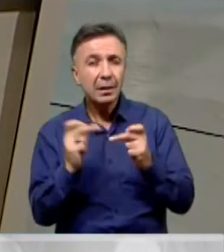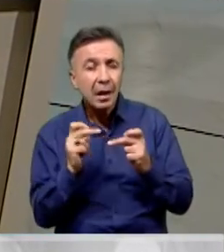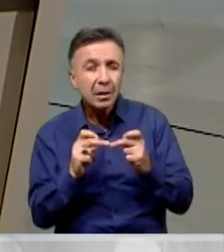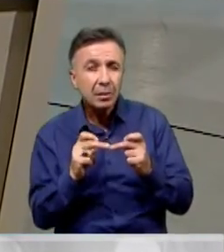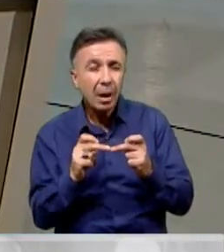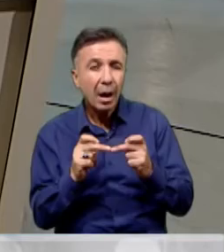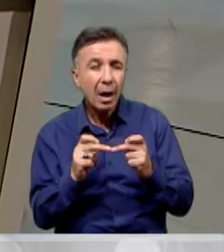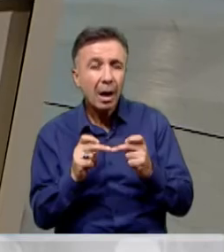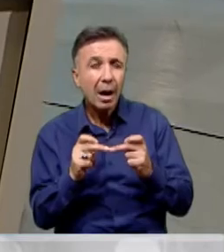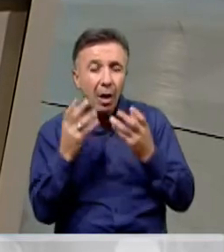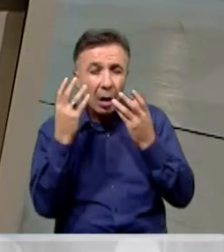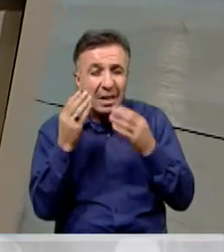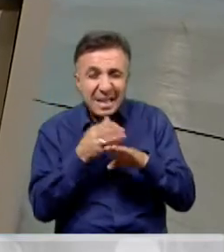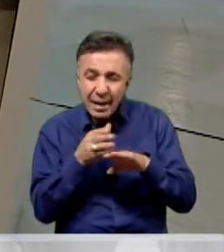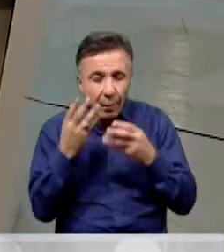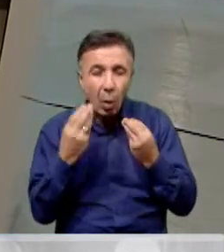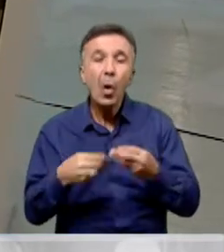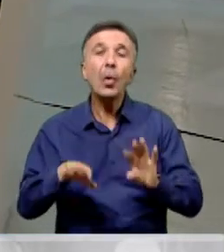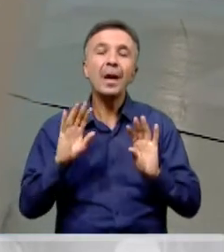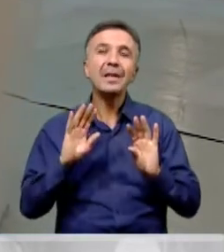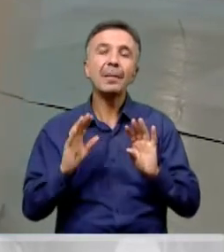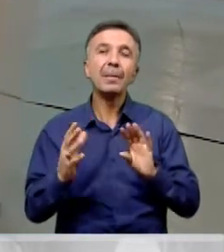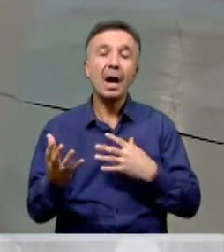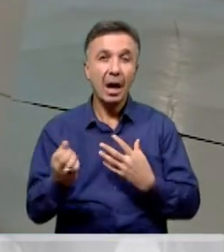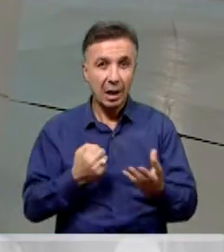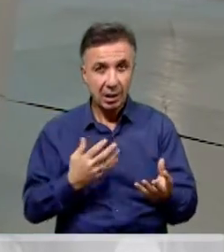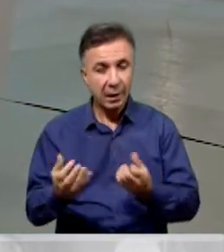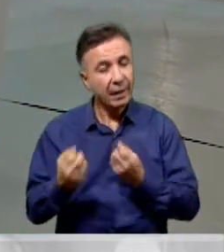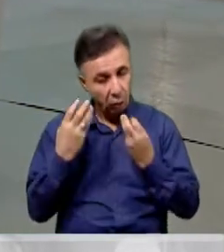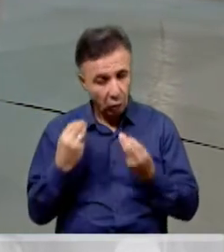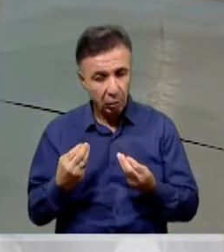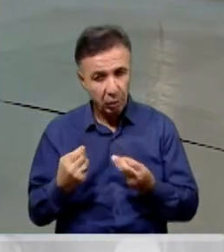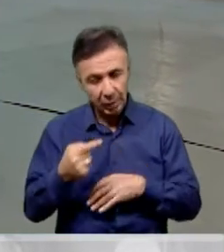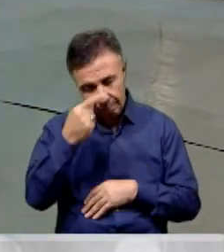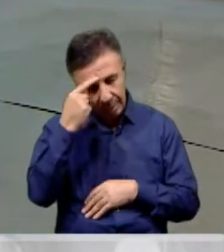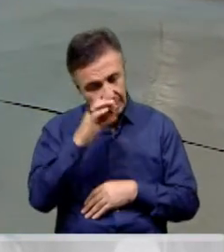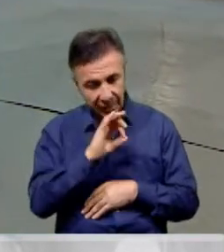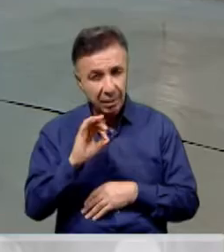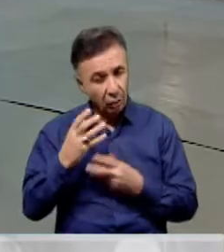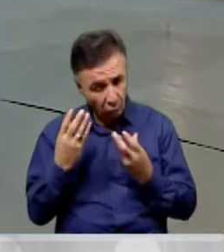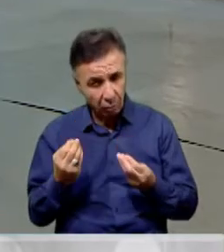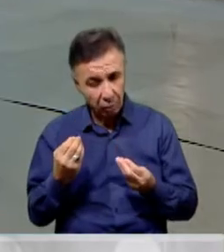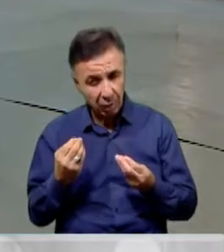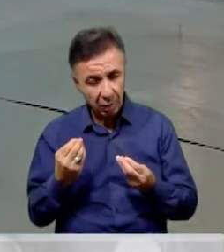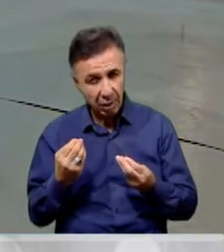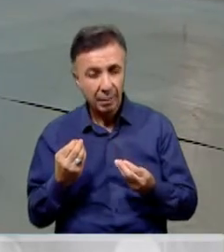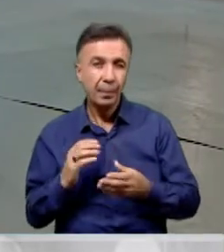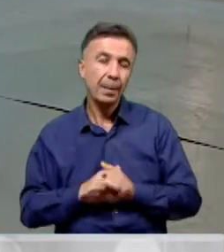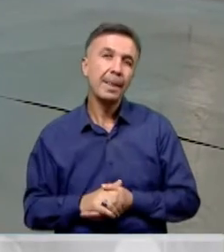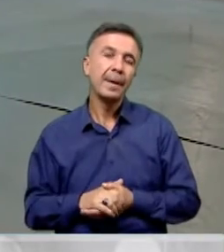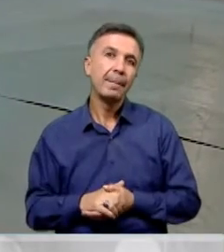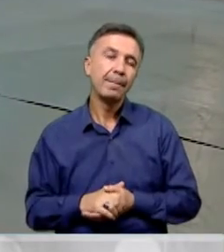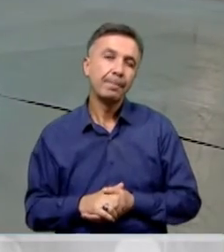sebep olmayacak bir alışveriş ise bu bir belirsizlik ise buna cehaleti yesire